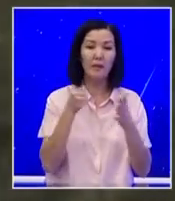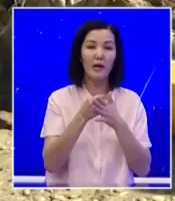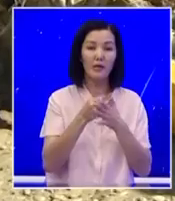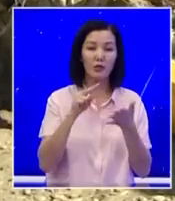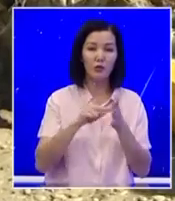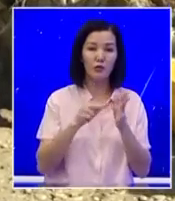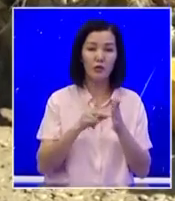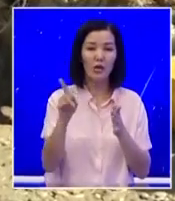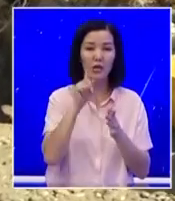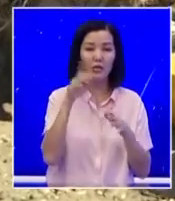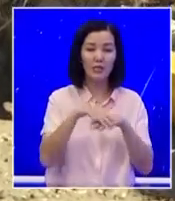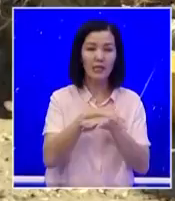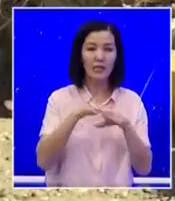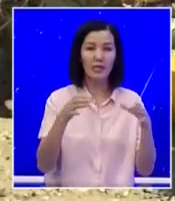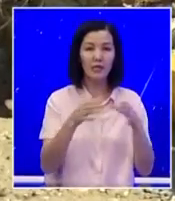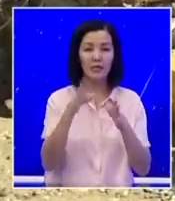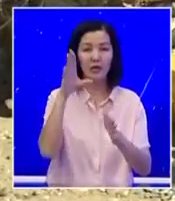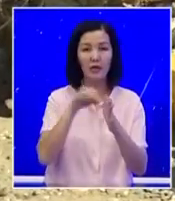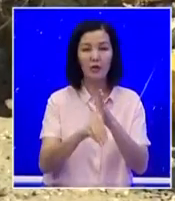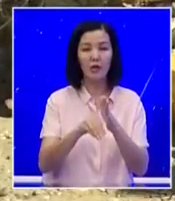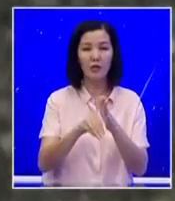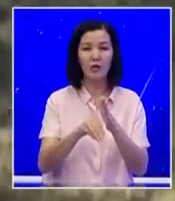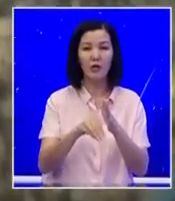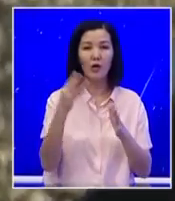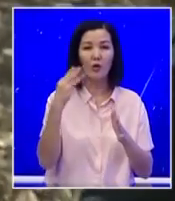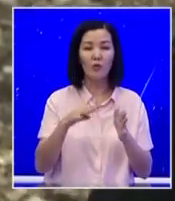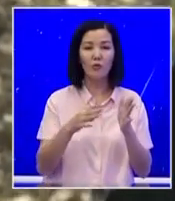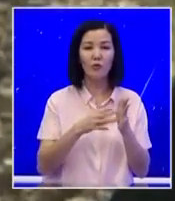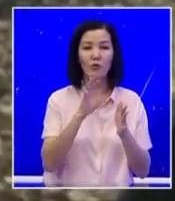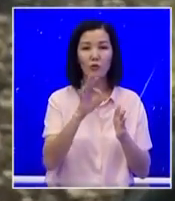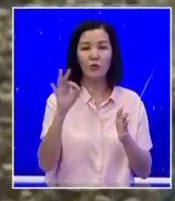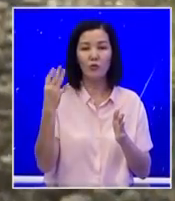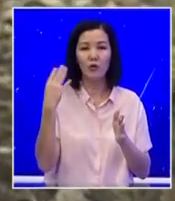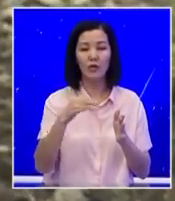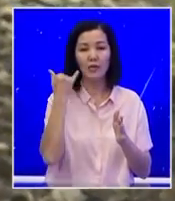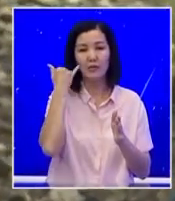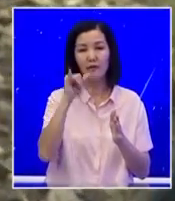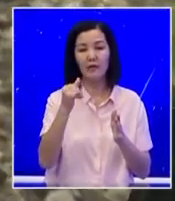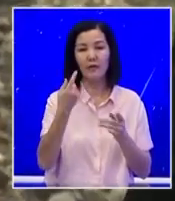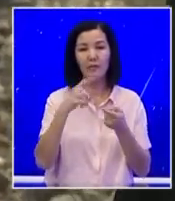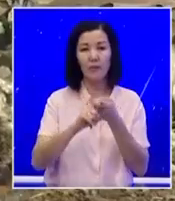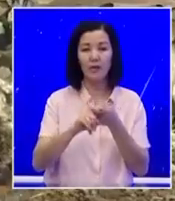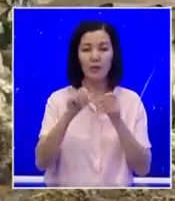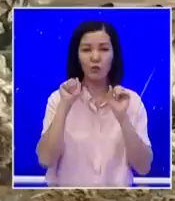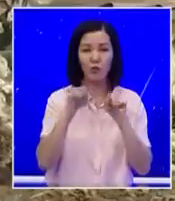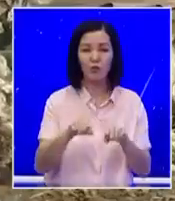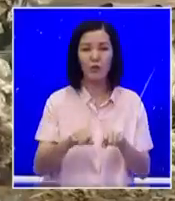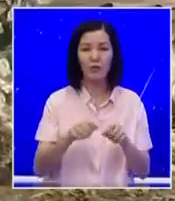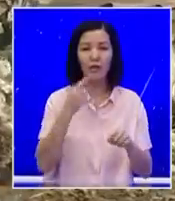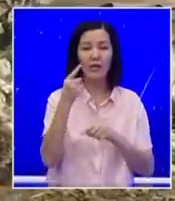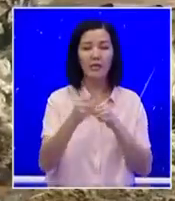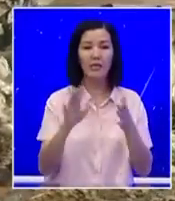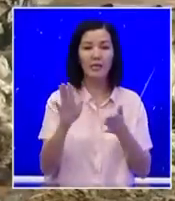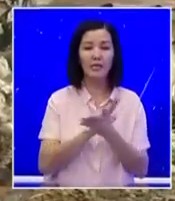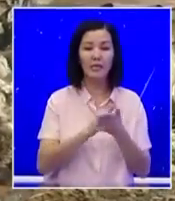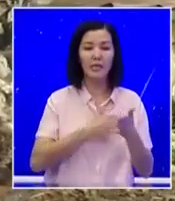көзделген. Жасыл ел жастар жасағының қатарына қосылу үшін 39-00-40 байланыс номеріне хабарласу қажет. Ендігі